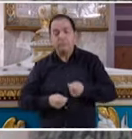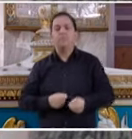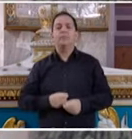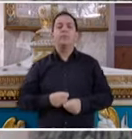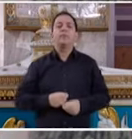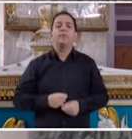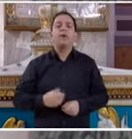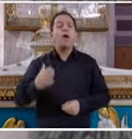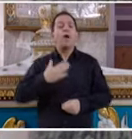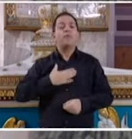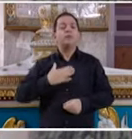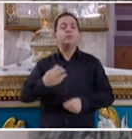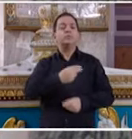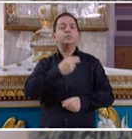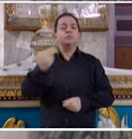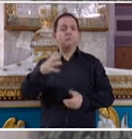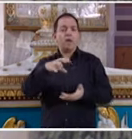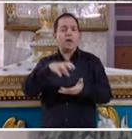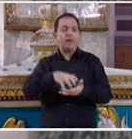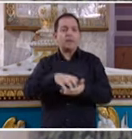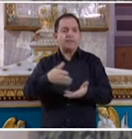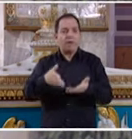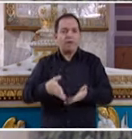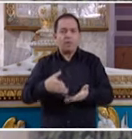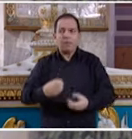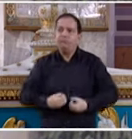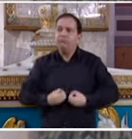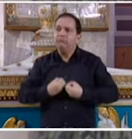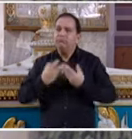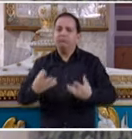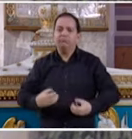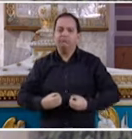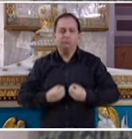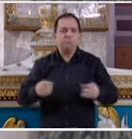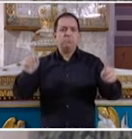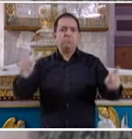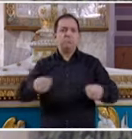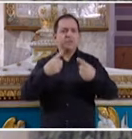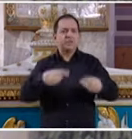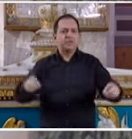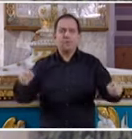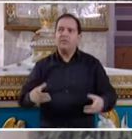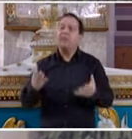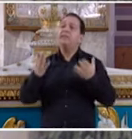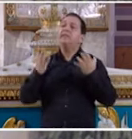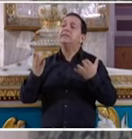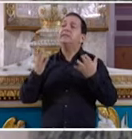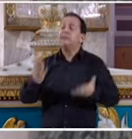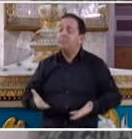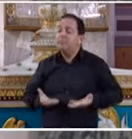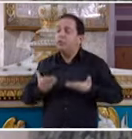την ευχαριστία μας εκφράζει στο Θεό η Εκκλησία των πιστών, ρωτώντας λειτουργικά και ψάλλοντας, τι σοι προσενέγομεν